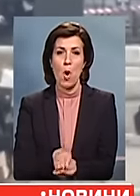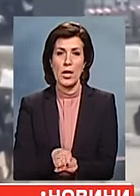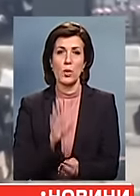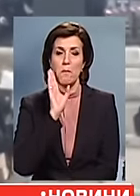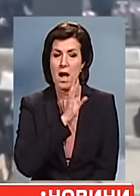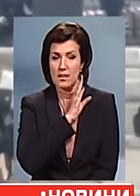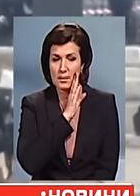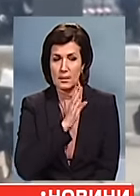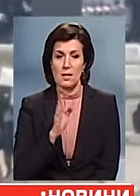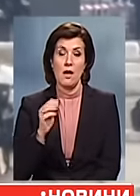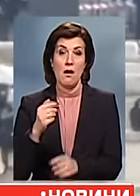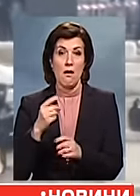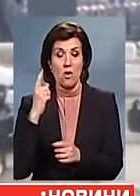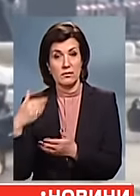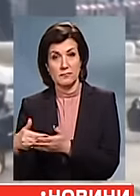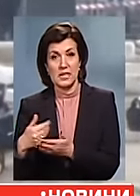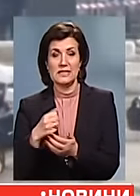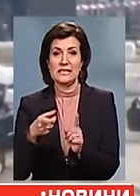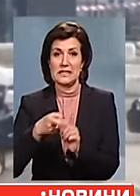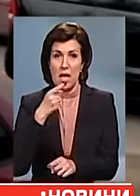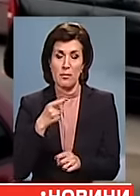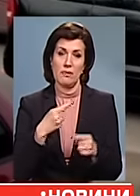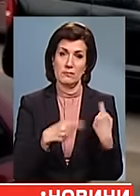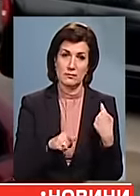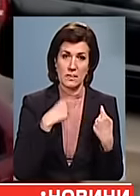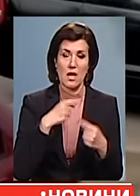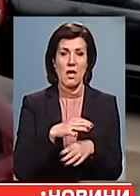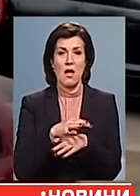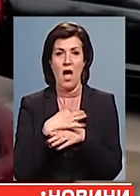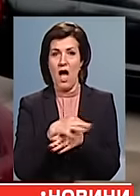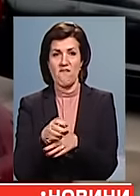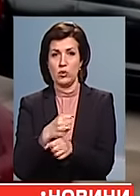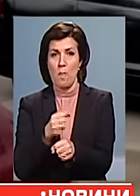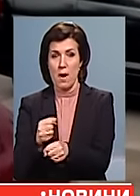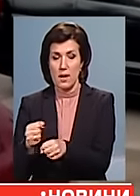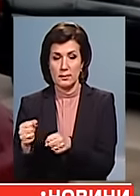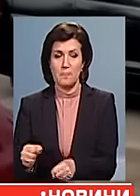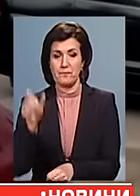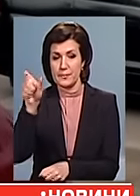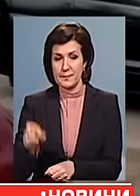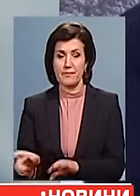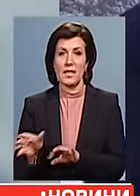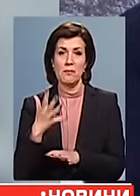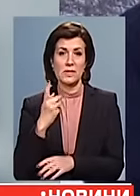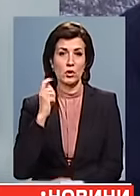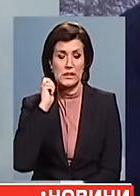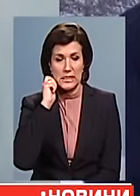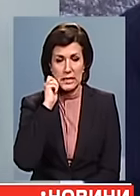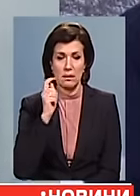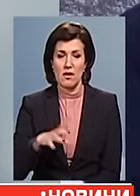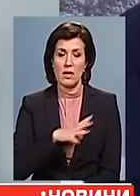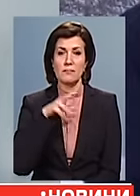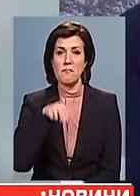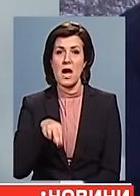за одними свідченнями Це був снайперський постріл за іншими автоматна черга Юрію дементу минув 51 рік колишній